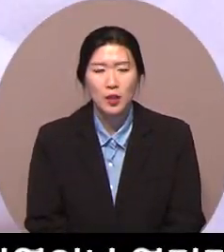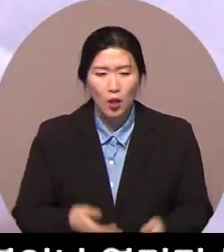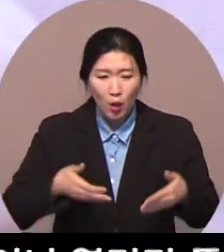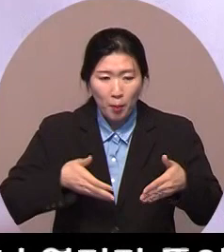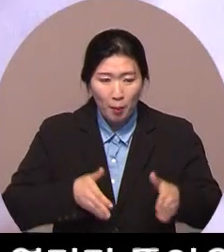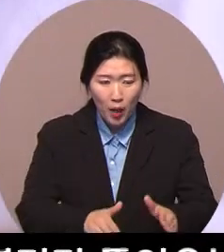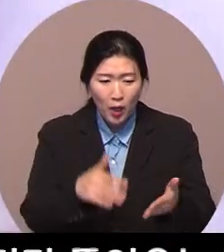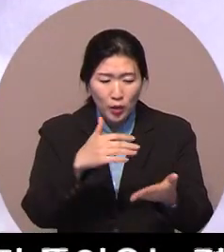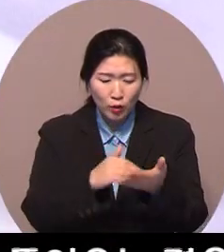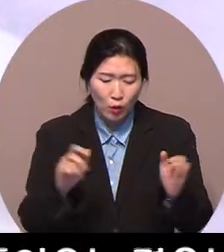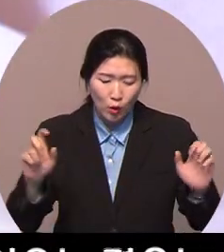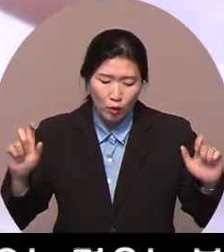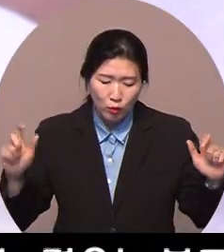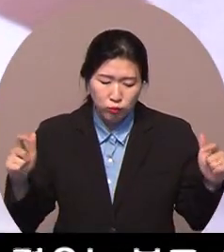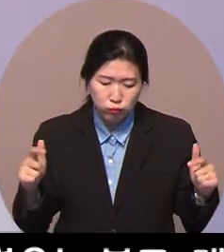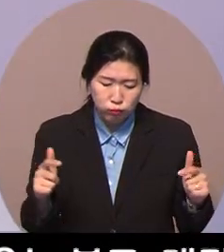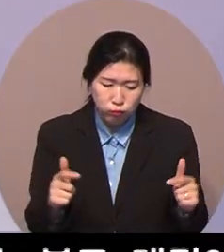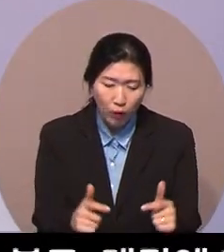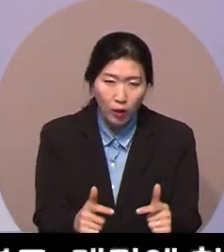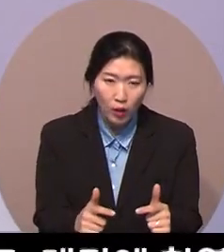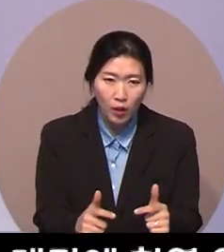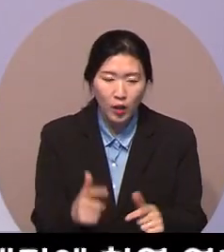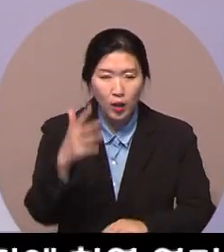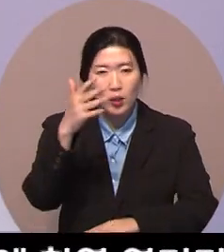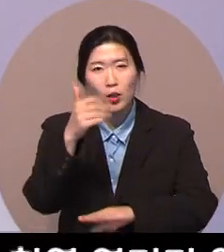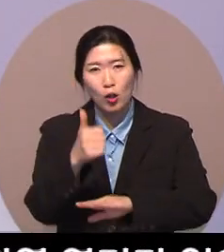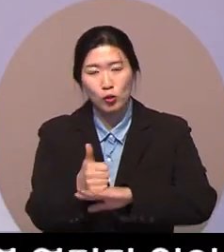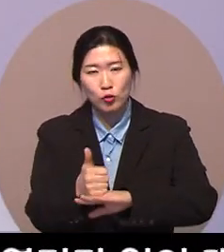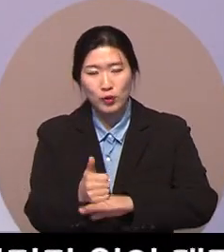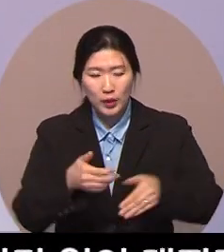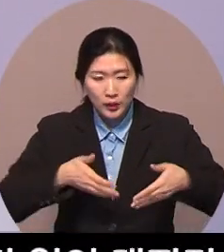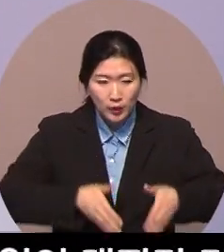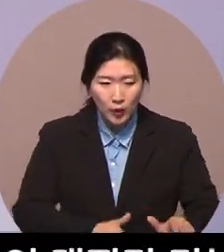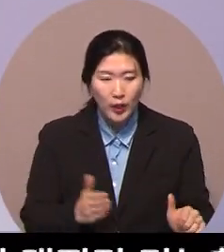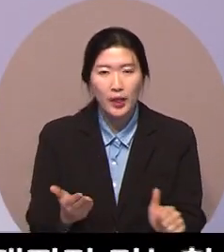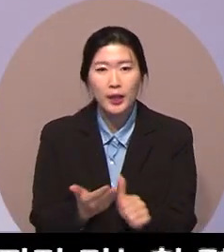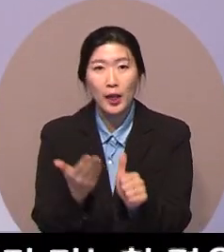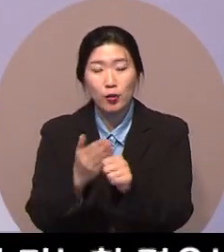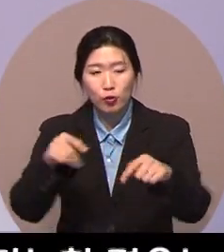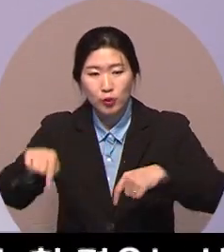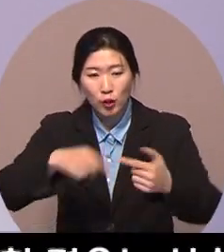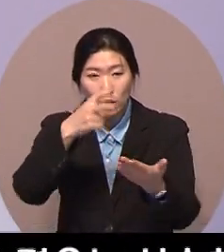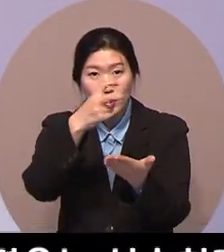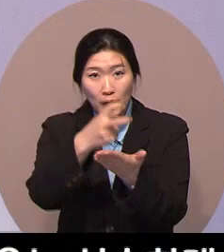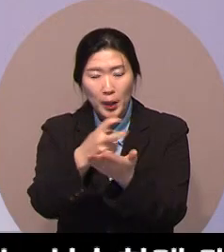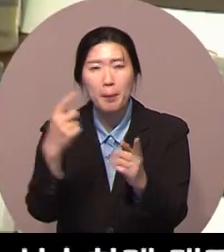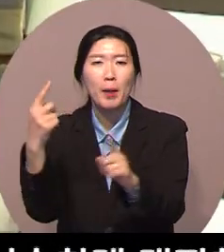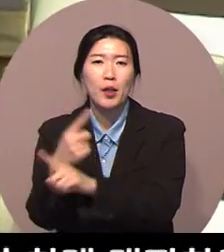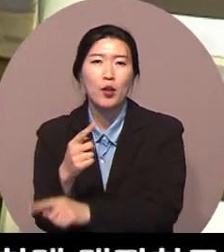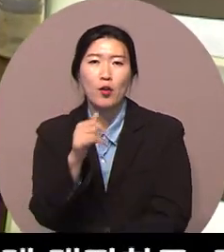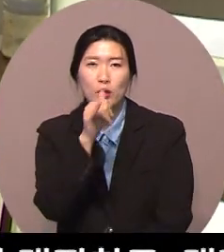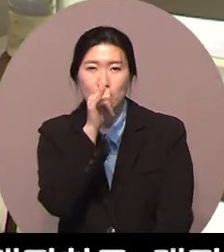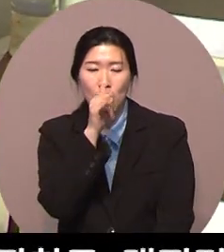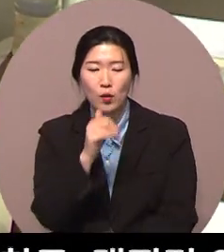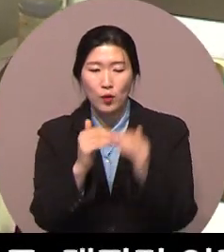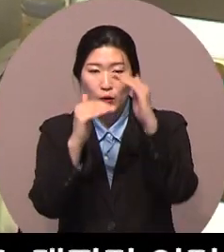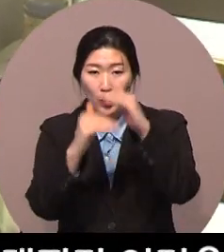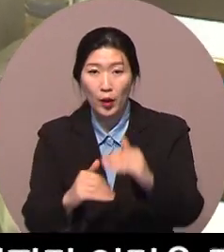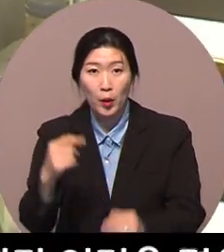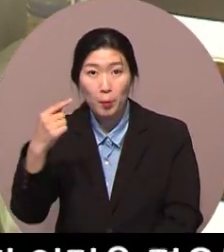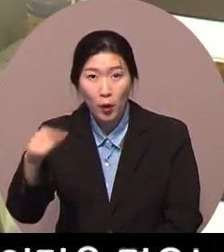넘어 초저출산 시대를 맞아 새해부터 출산과 양육 지원 정책이 확대됩니다.